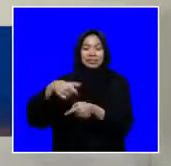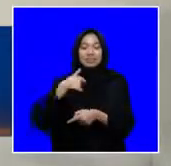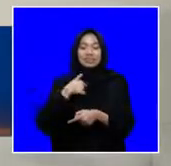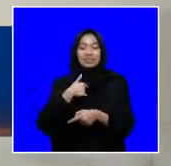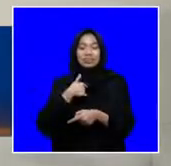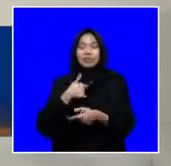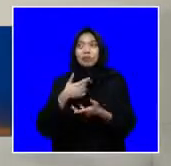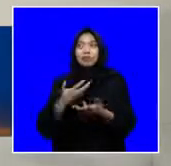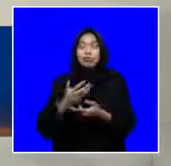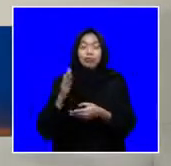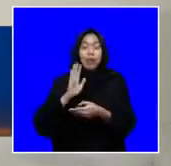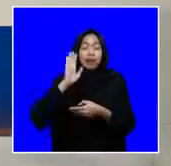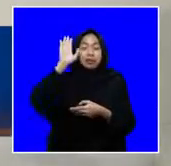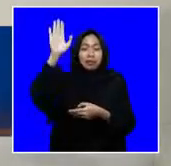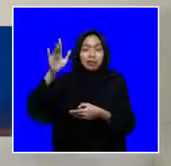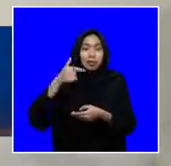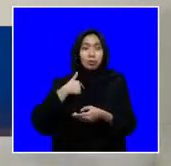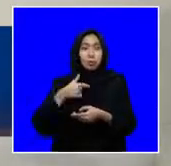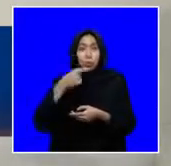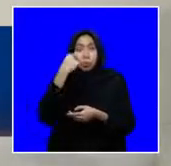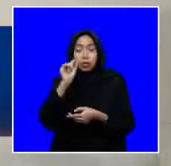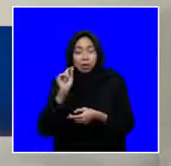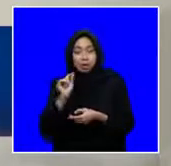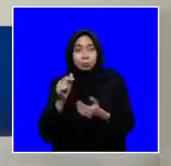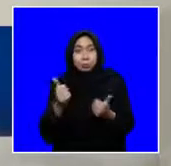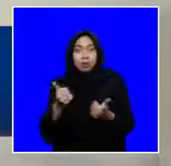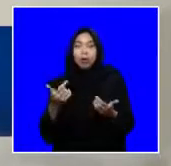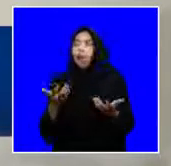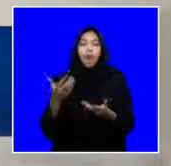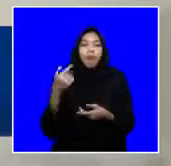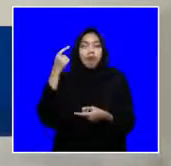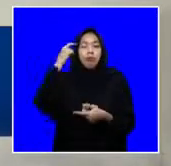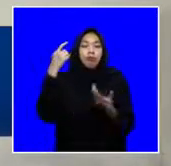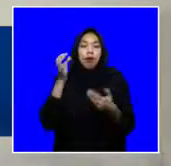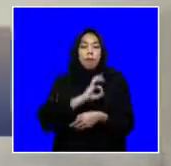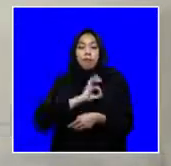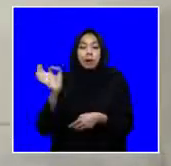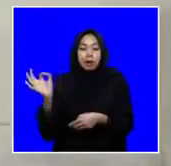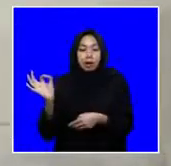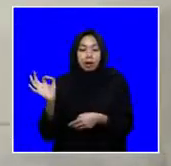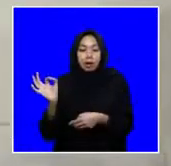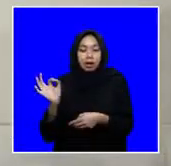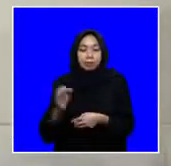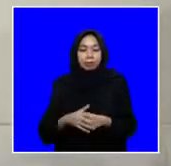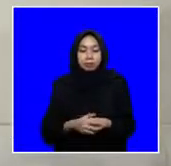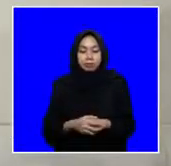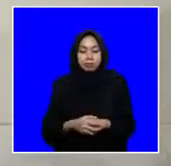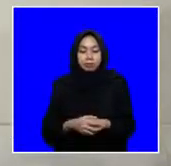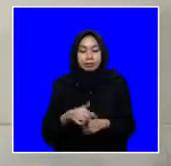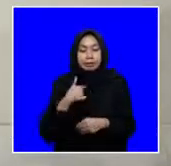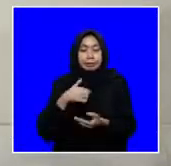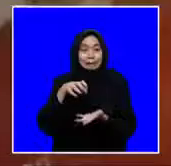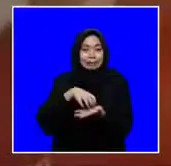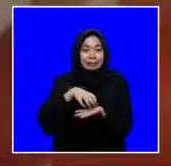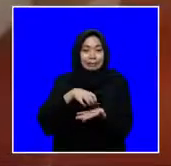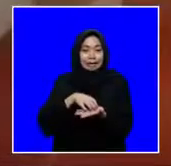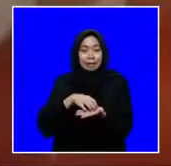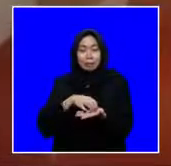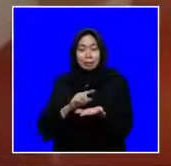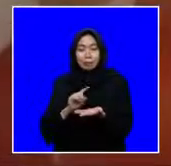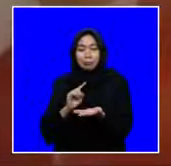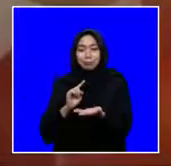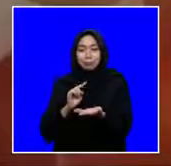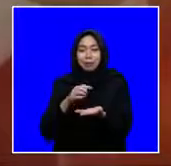membayangkan bahwa suatu saat saya bisa berkuliah, apalagi terpilih menjadi orang Indonesia pertama yang memberikan